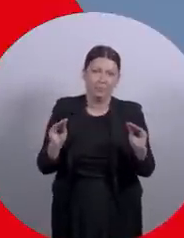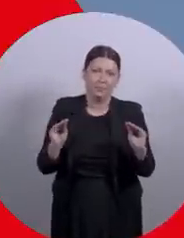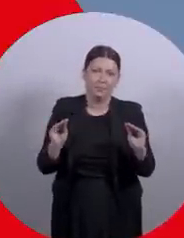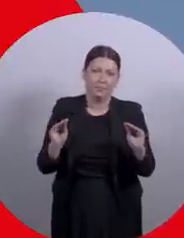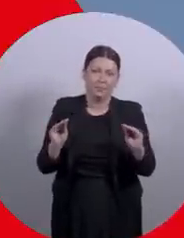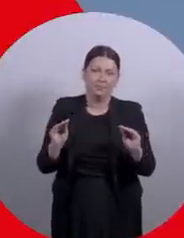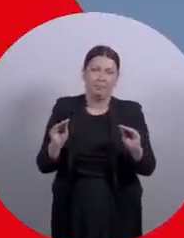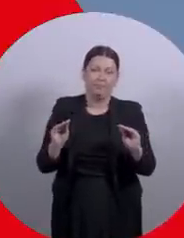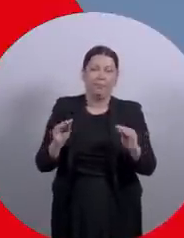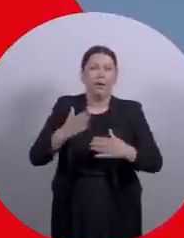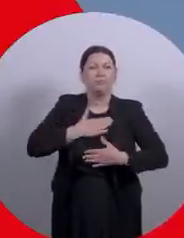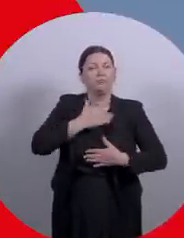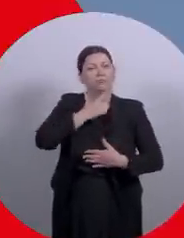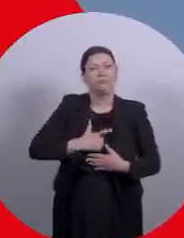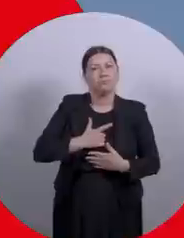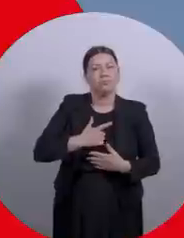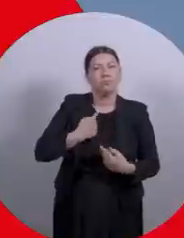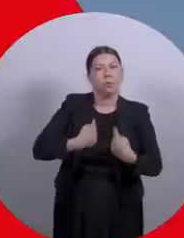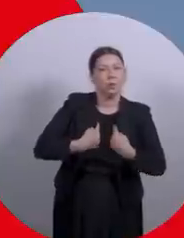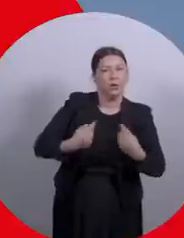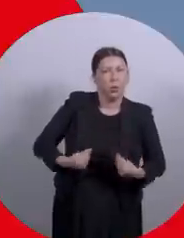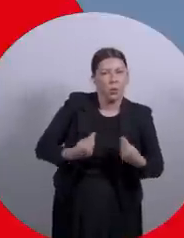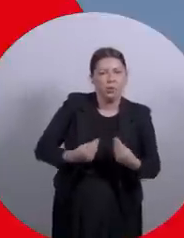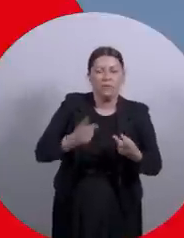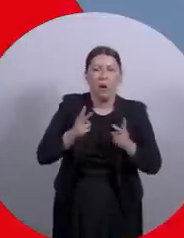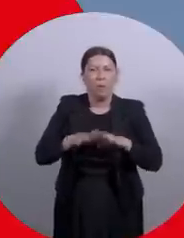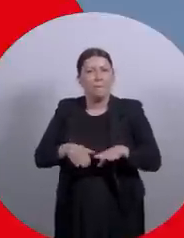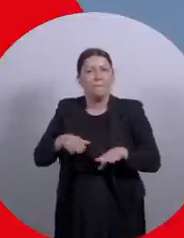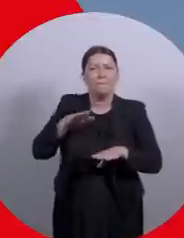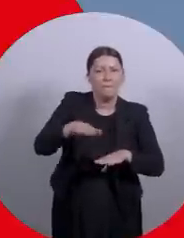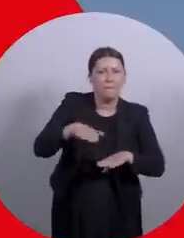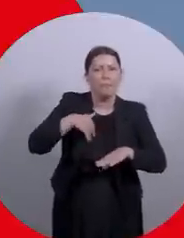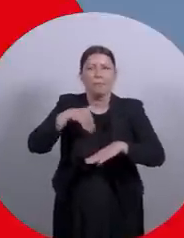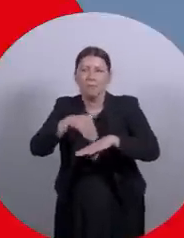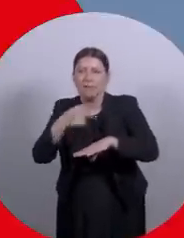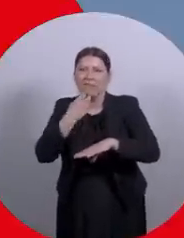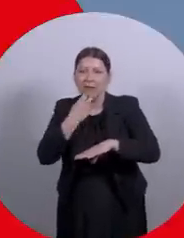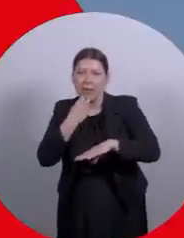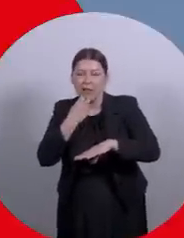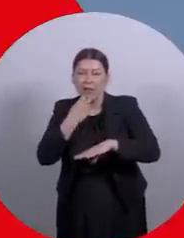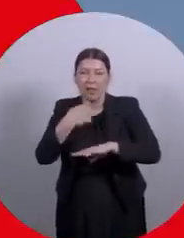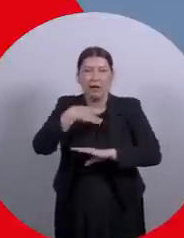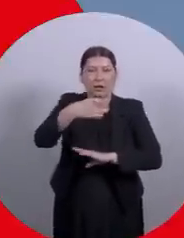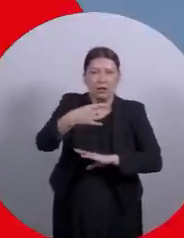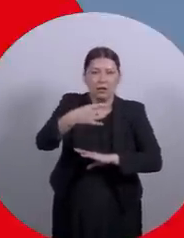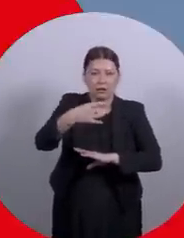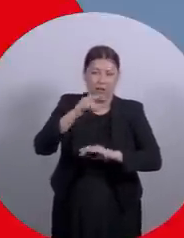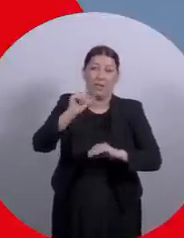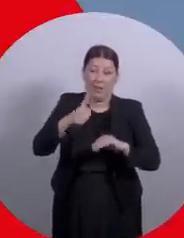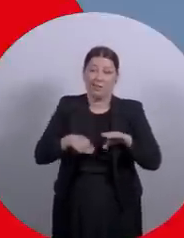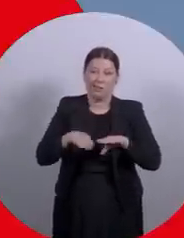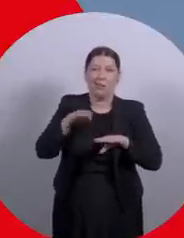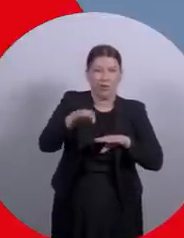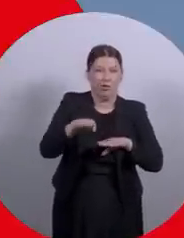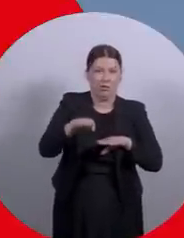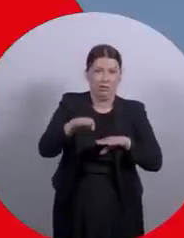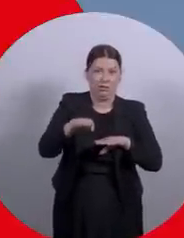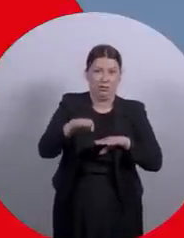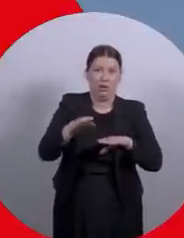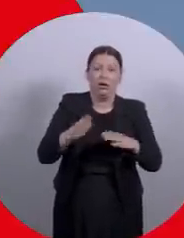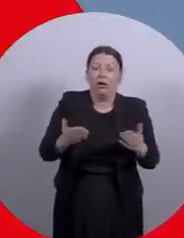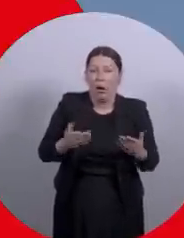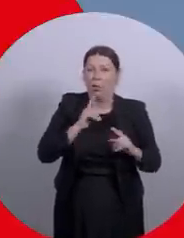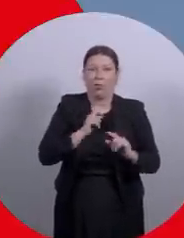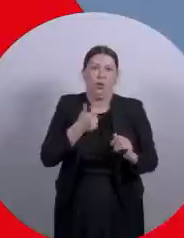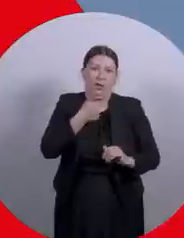meine Motivation diesen Schritt zu gehen und das ist ein erster Schritt das kann nur ein erster Schritt sein